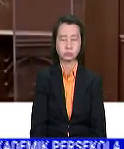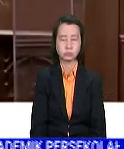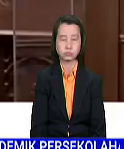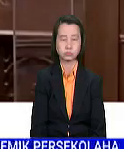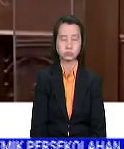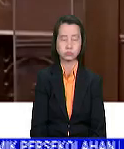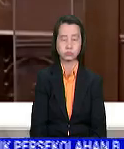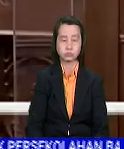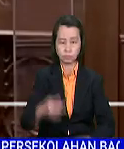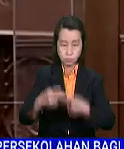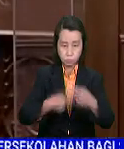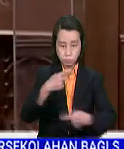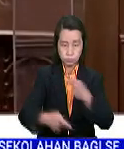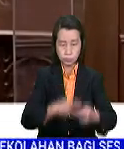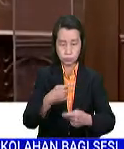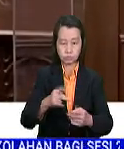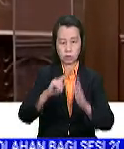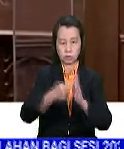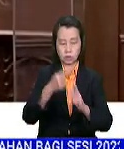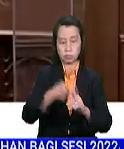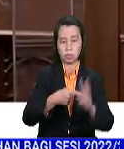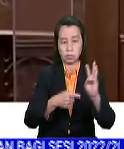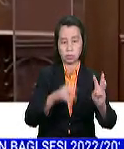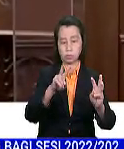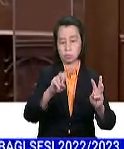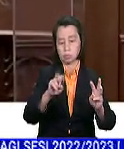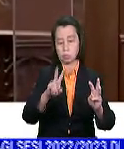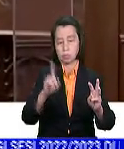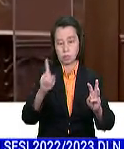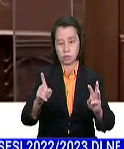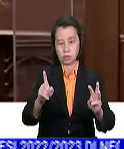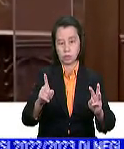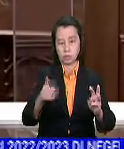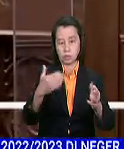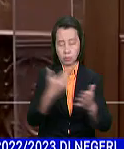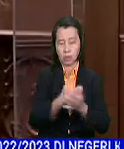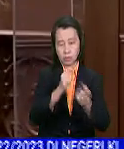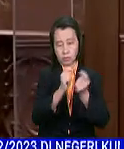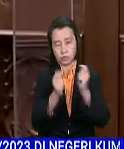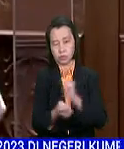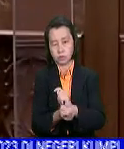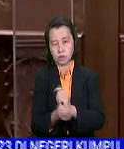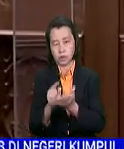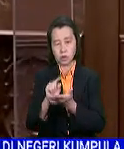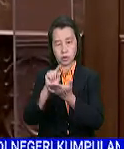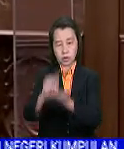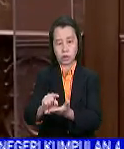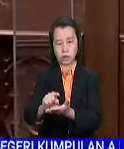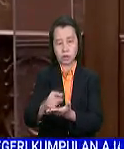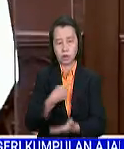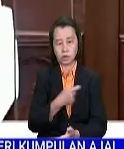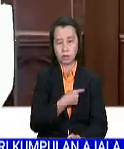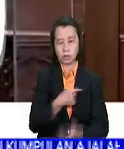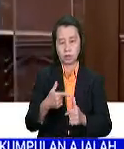Proses pinjaman itu bermula pada Jun tahun 2021 ini baru ditukar sebagai geran. Kita